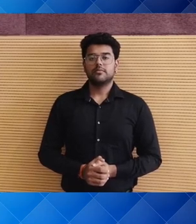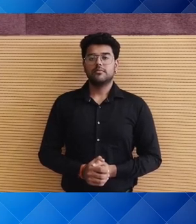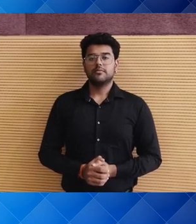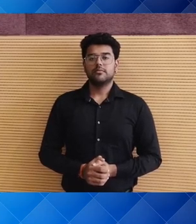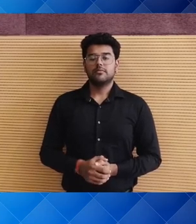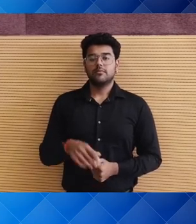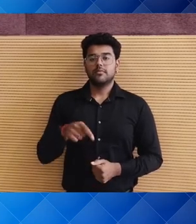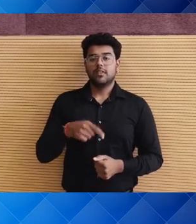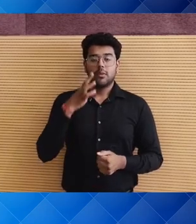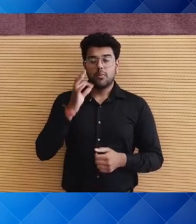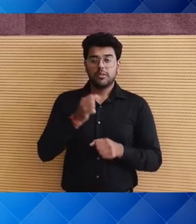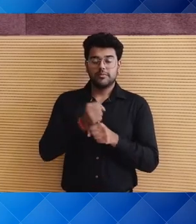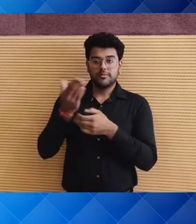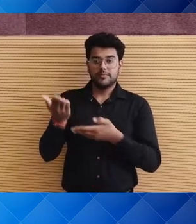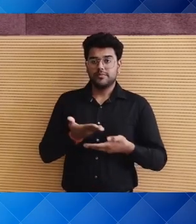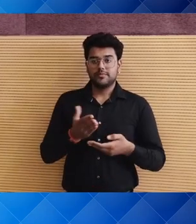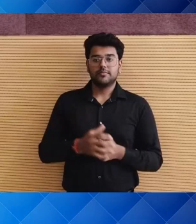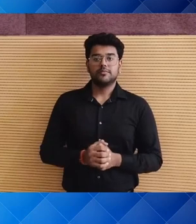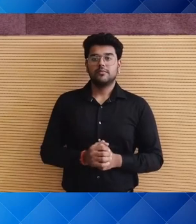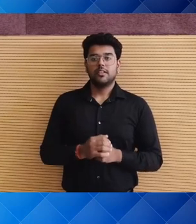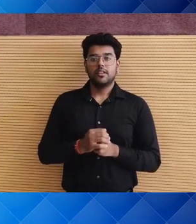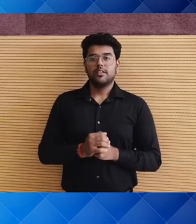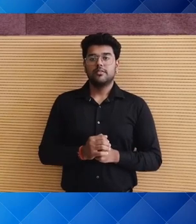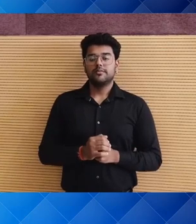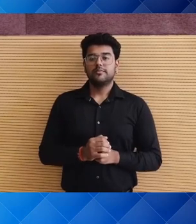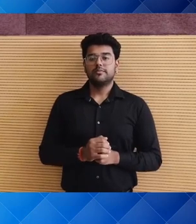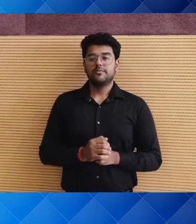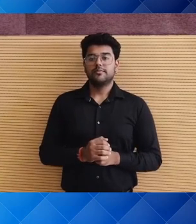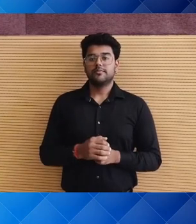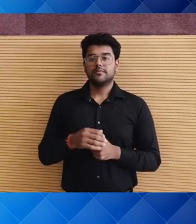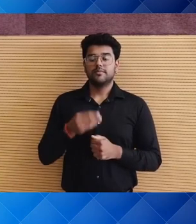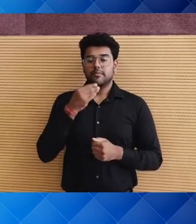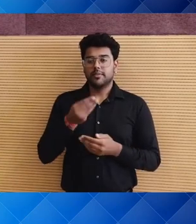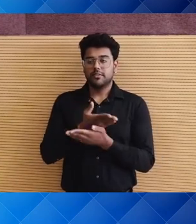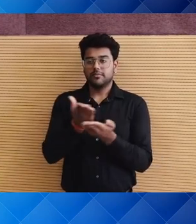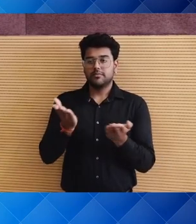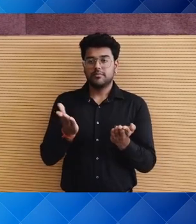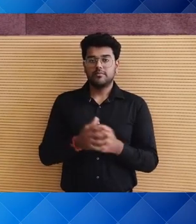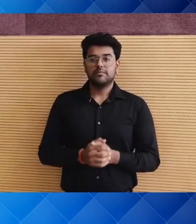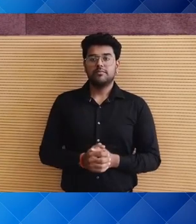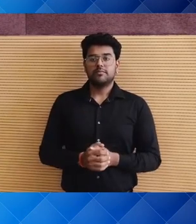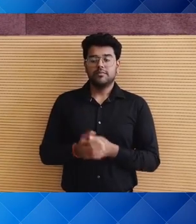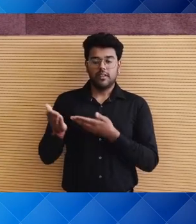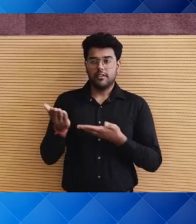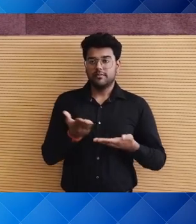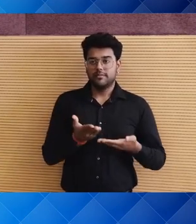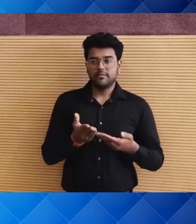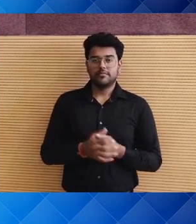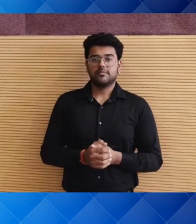हमारे मुख्य अतिथि महोदय मंच के अग्रिम भाग में आ रहे हैं. आप सभी अग्रिम भाग में आए और